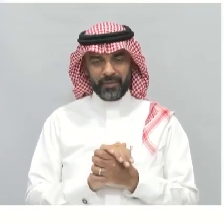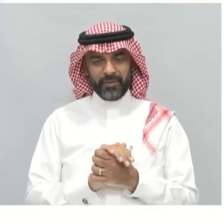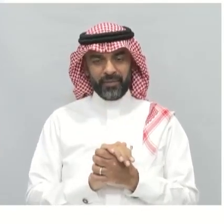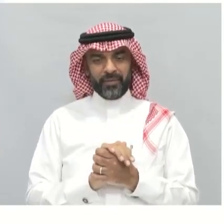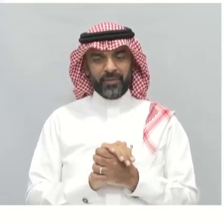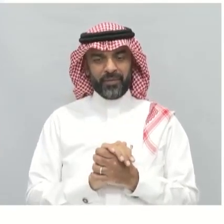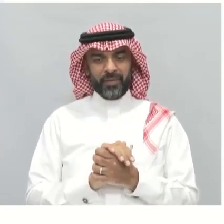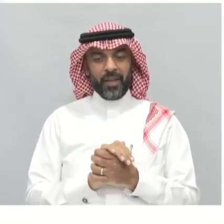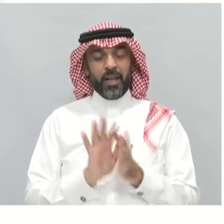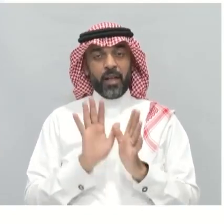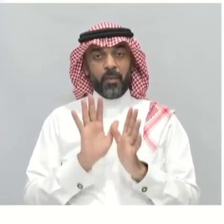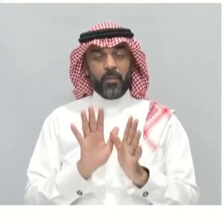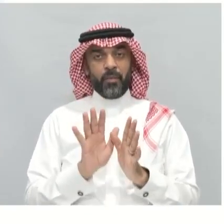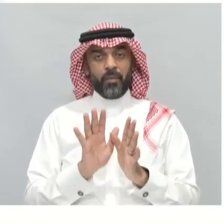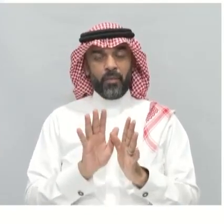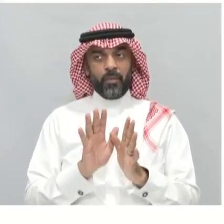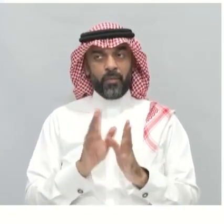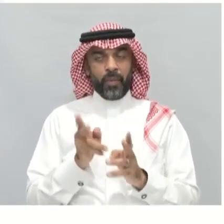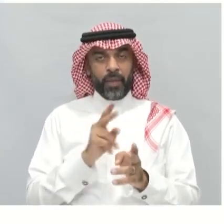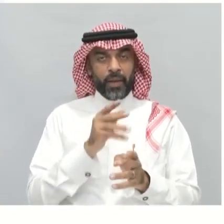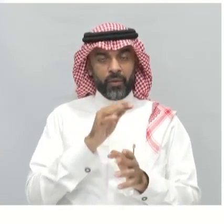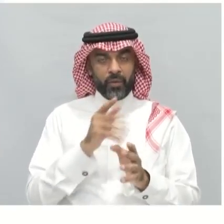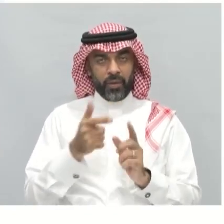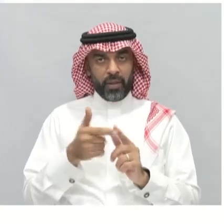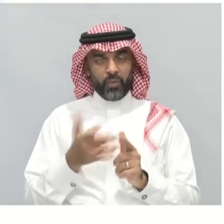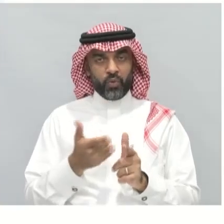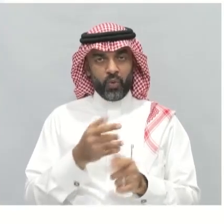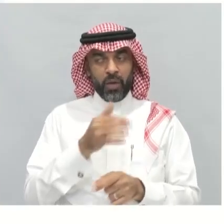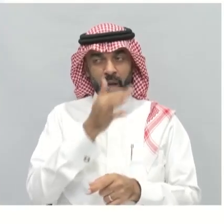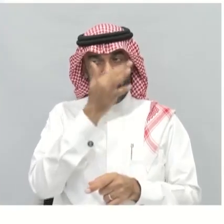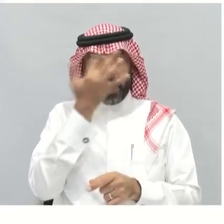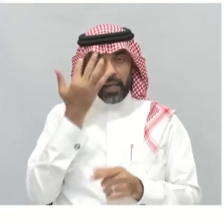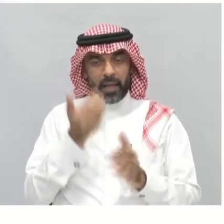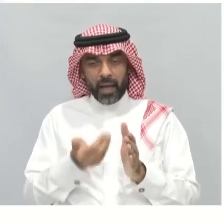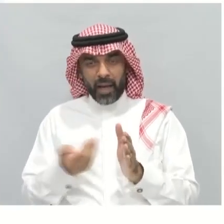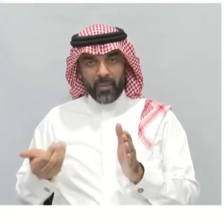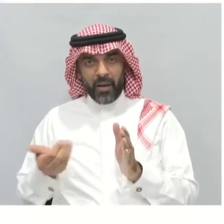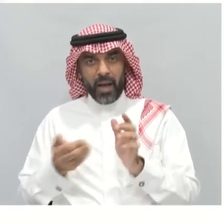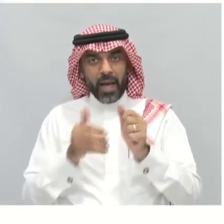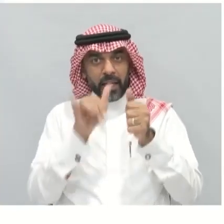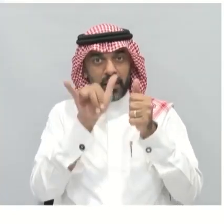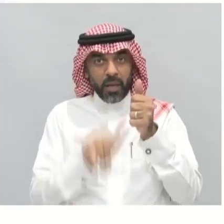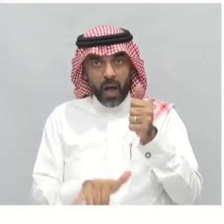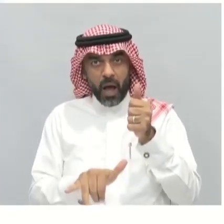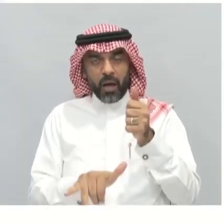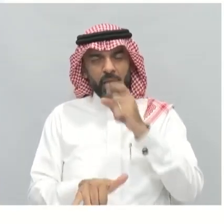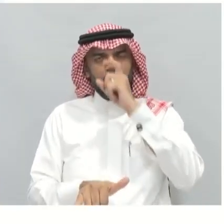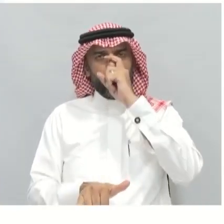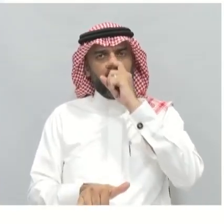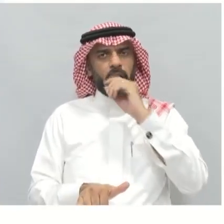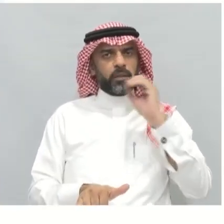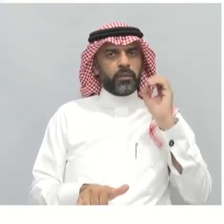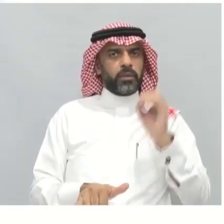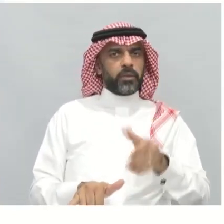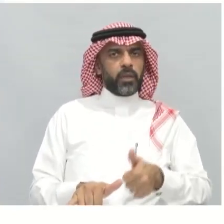المنقوطه واذا كان ما قبلها ياء فتكتب الفا قائمه مثل احيا